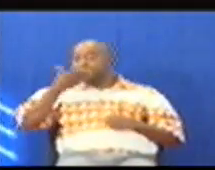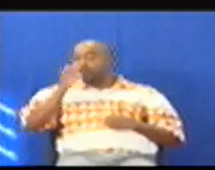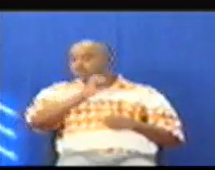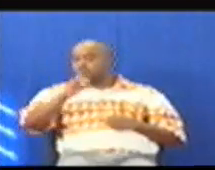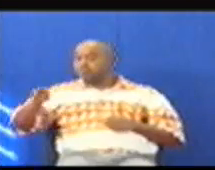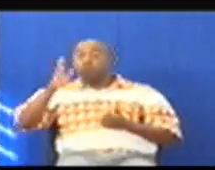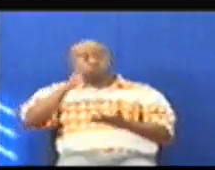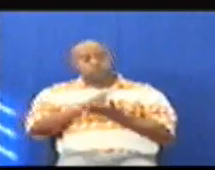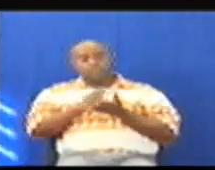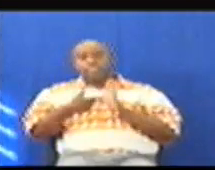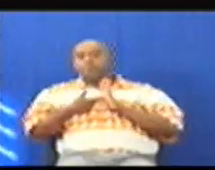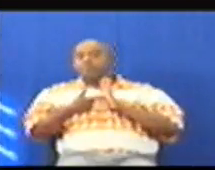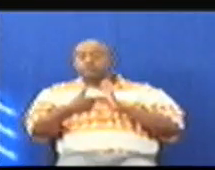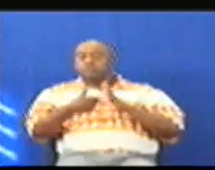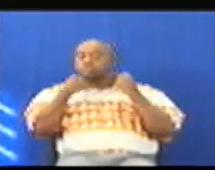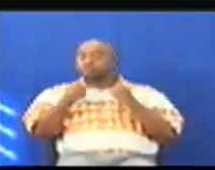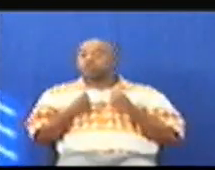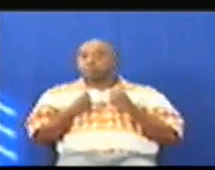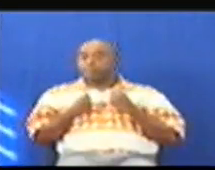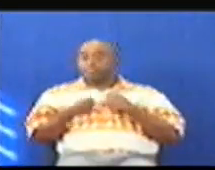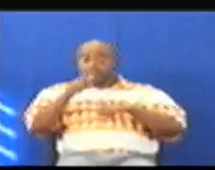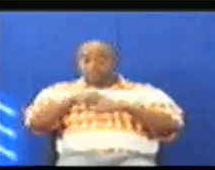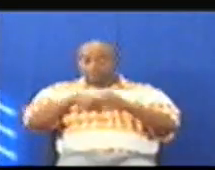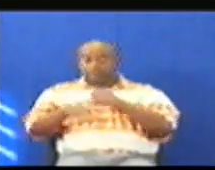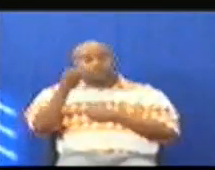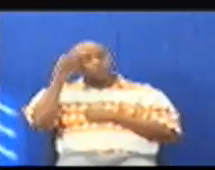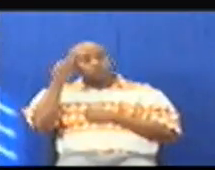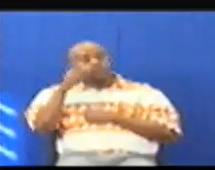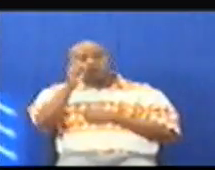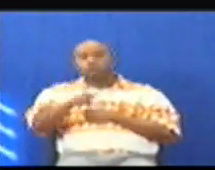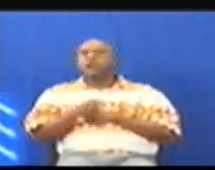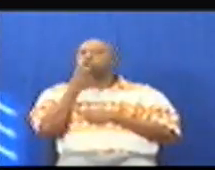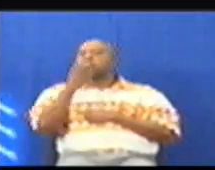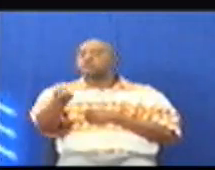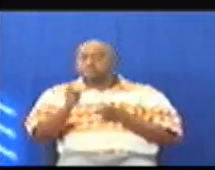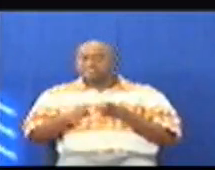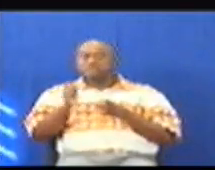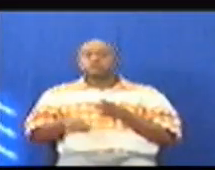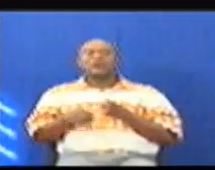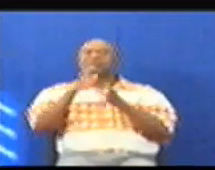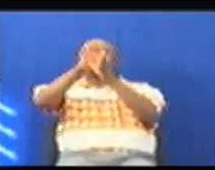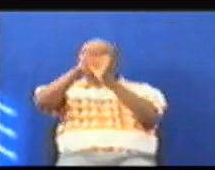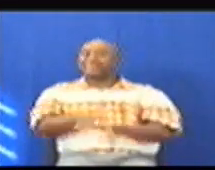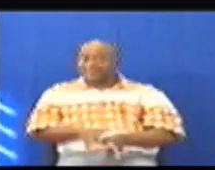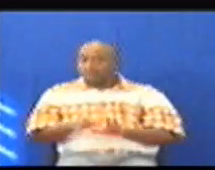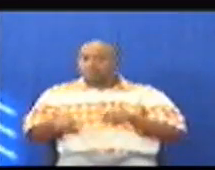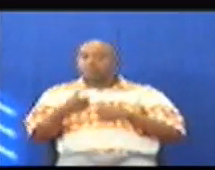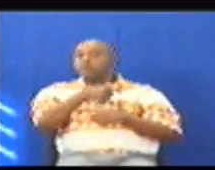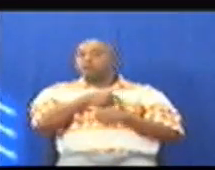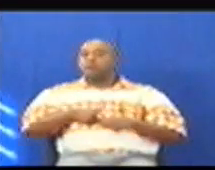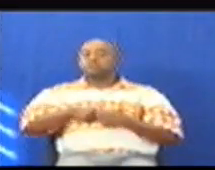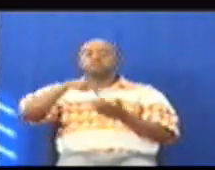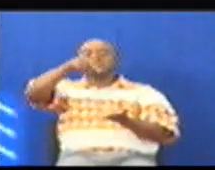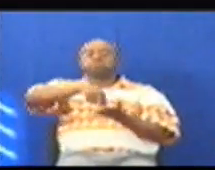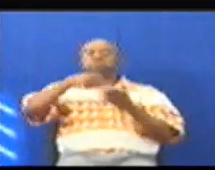mmeonyesha ushujaa mkubwa kipindi hichi cha crisis. Watu wametukana, watu wamesema kejeli, lakini msimamo wa rais umeendelea kuwa stable, na